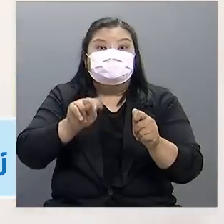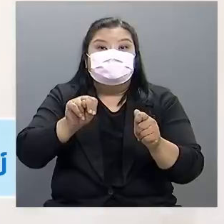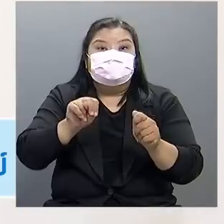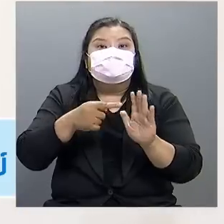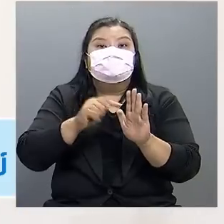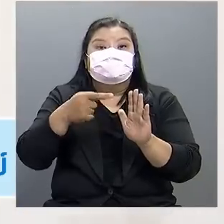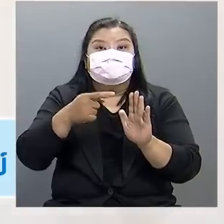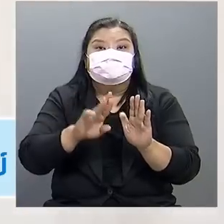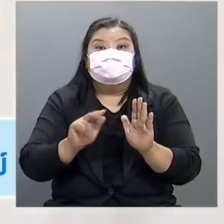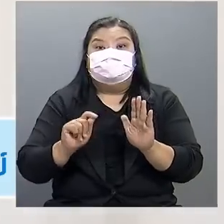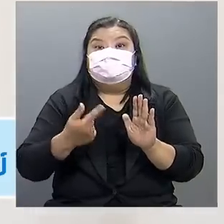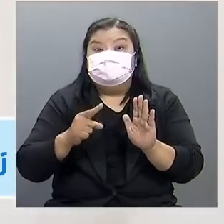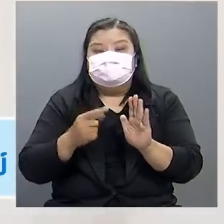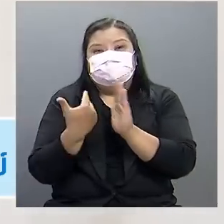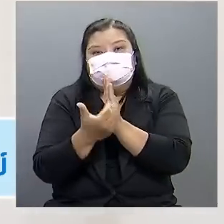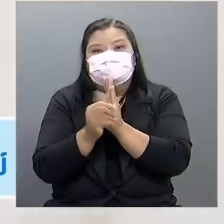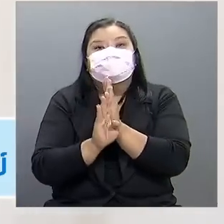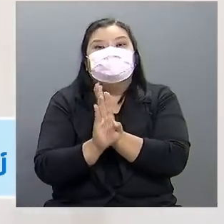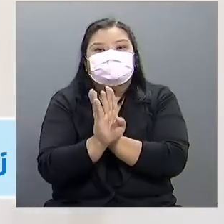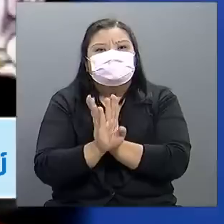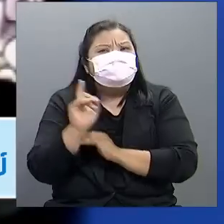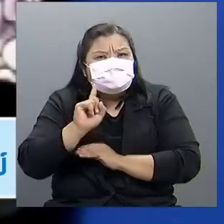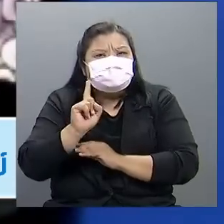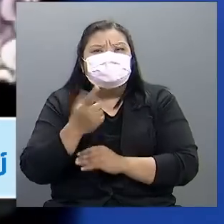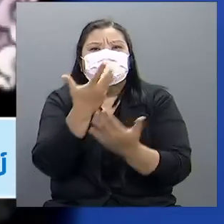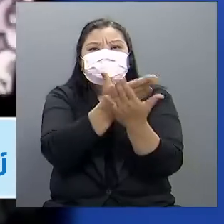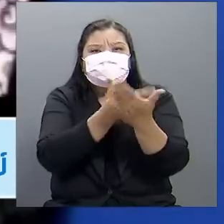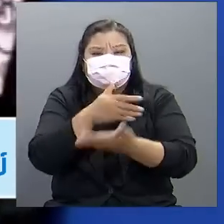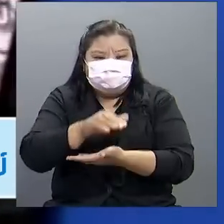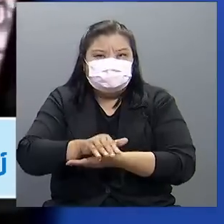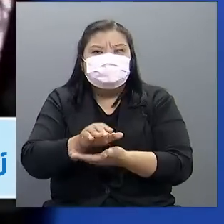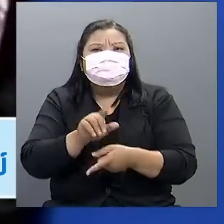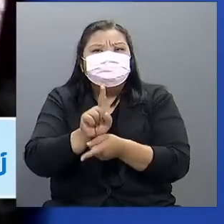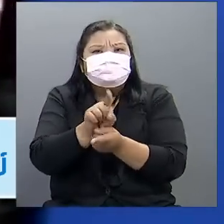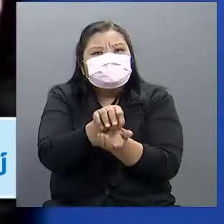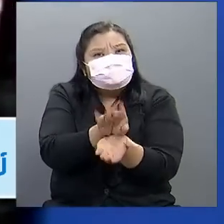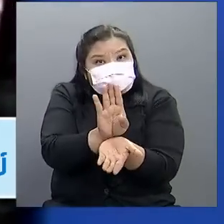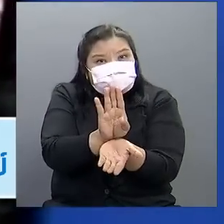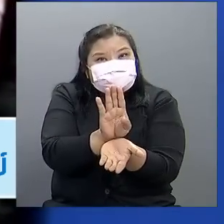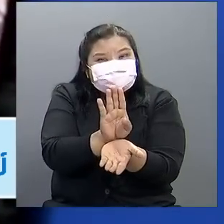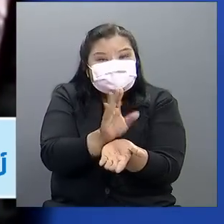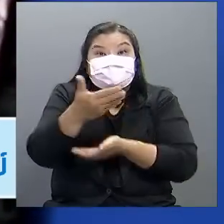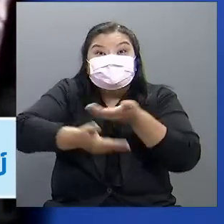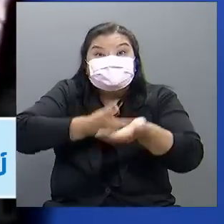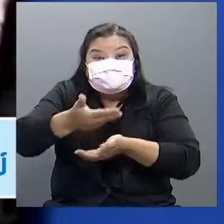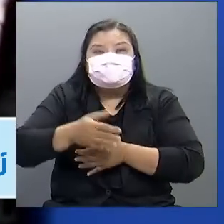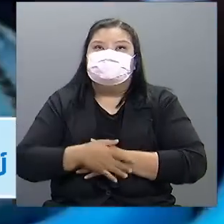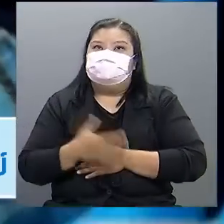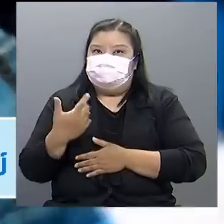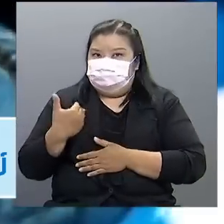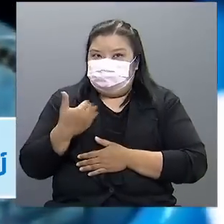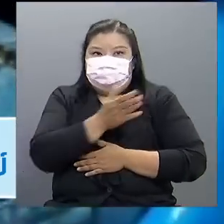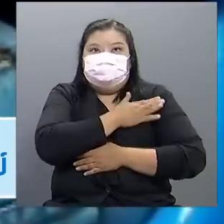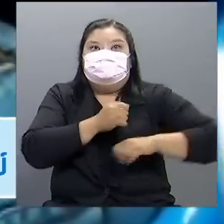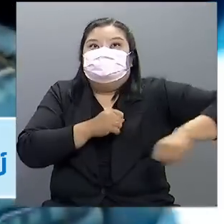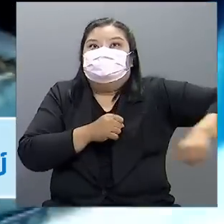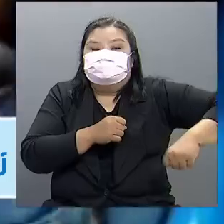ลัตเตอรี่เธอคนนี้เนยนะ พิการทางสมองแขนขาด้านซ้าย ใช้การไดไมปกติเธอต้เอาเอกสารหล